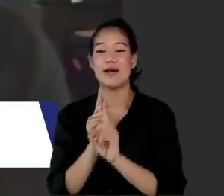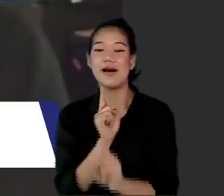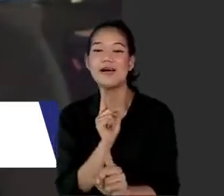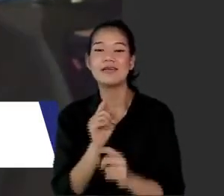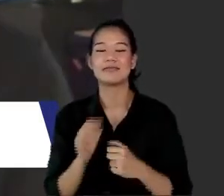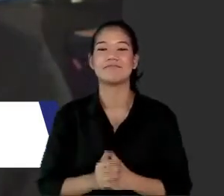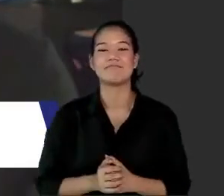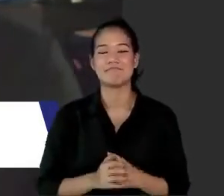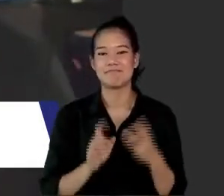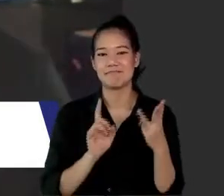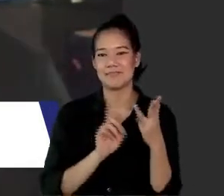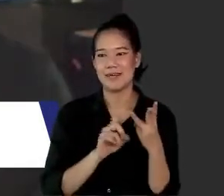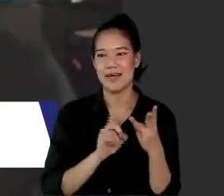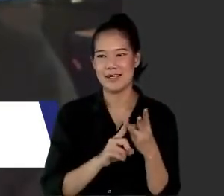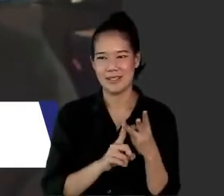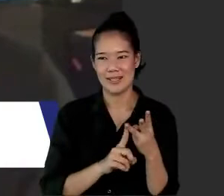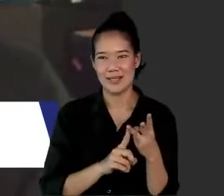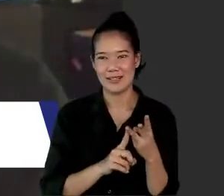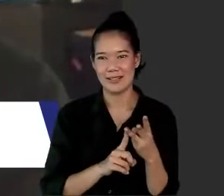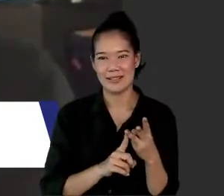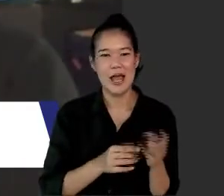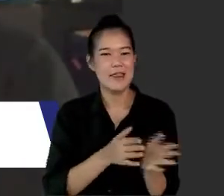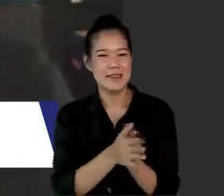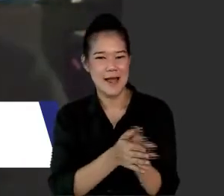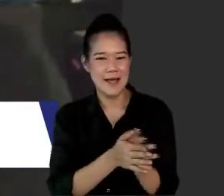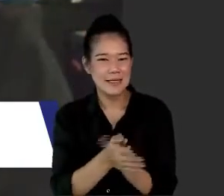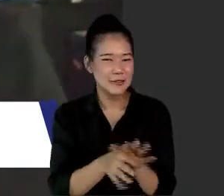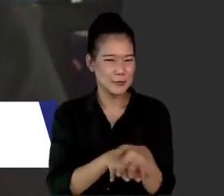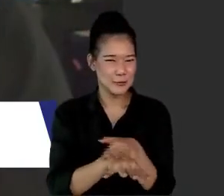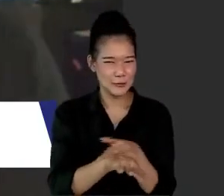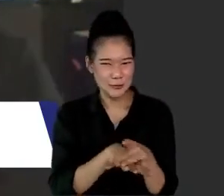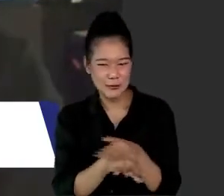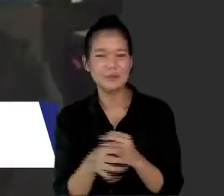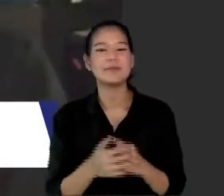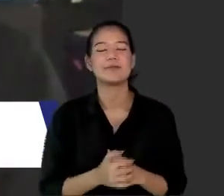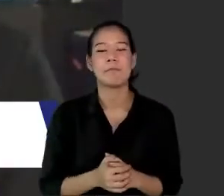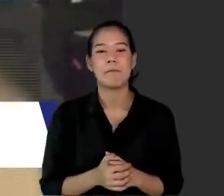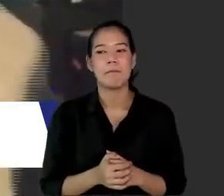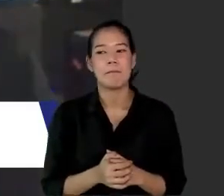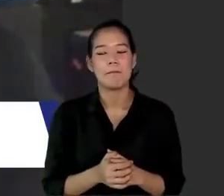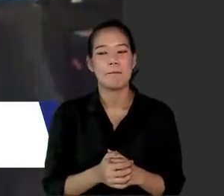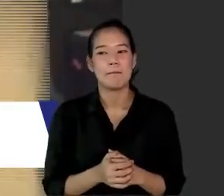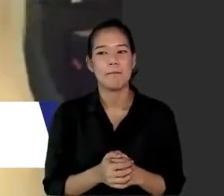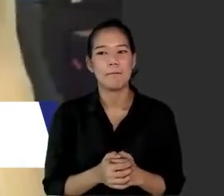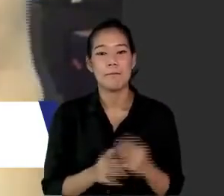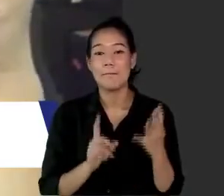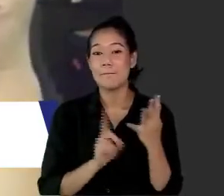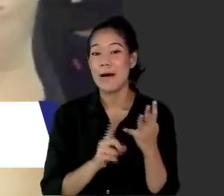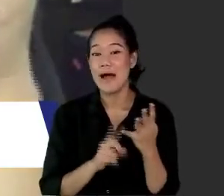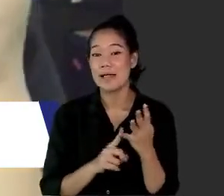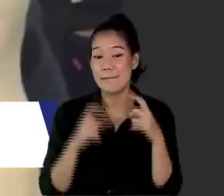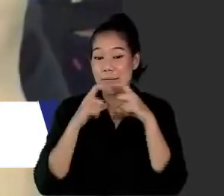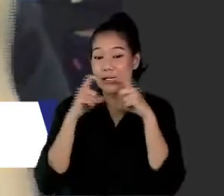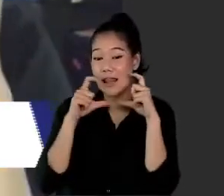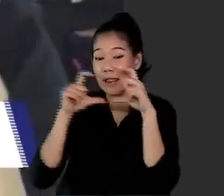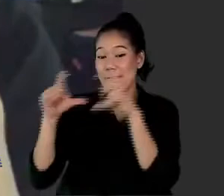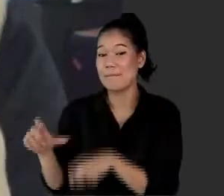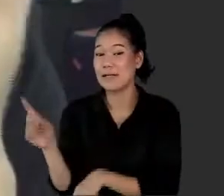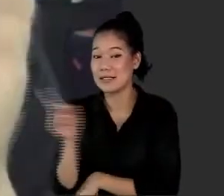jarak. Tiga cucilah tangan. Yang keempat jangan